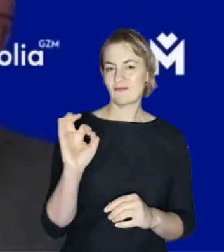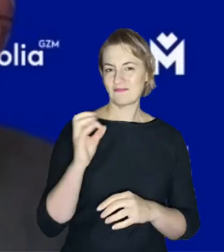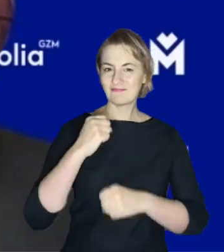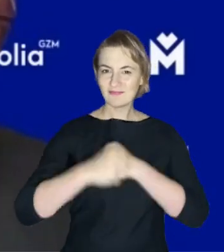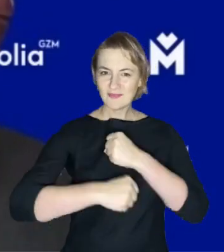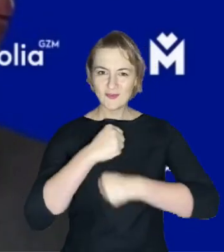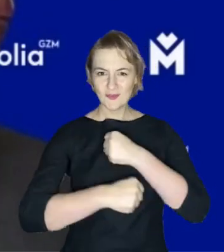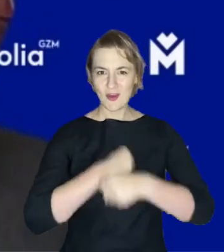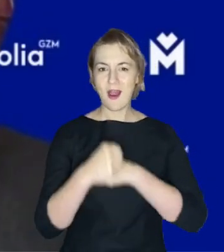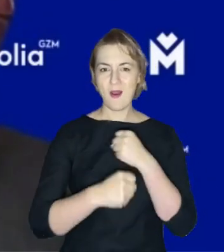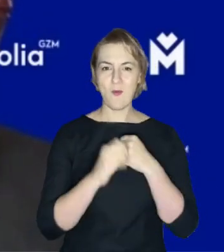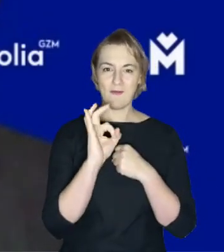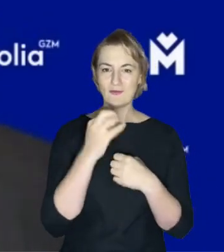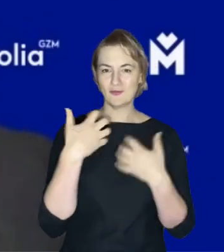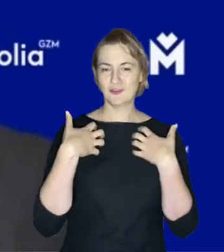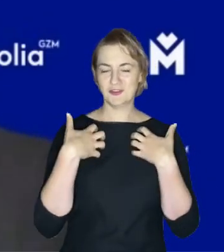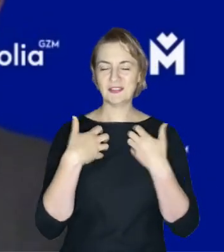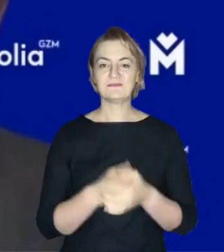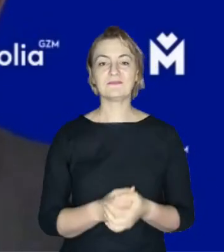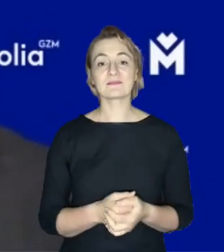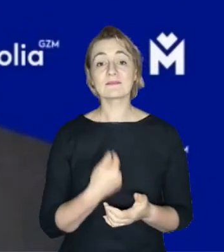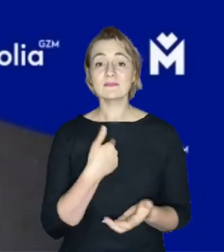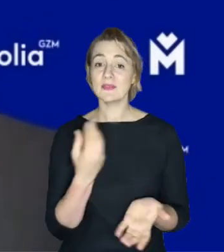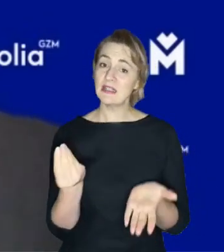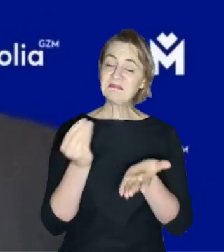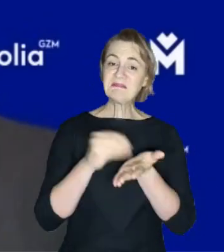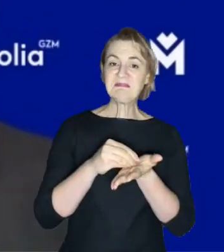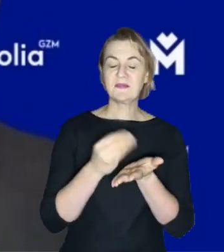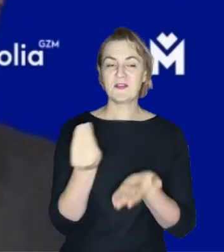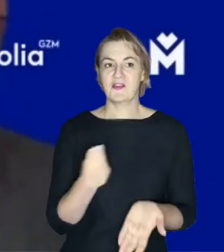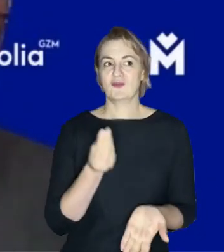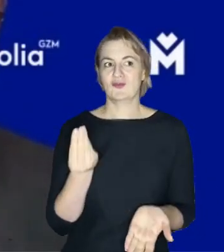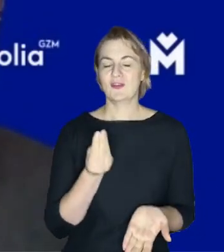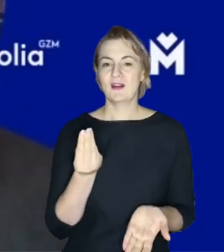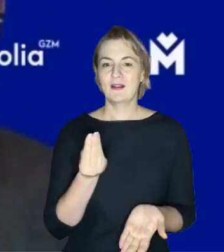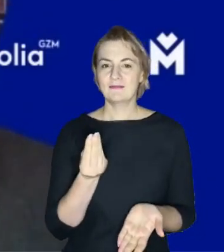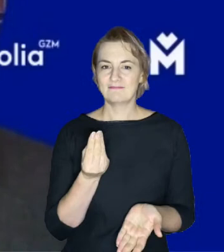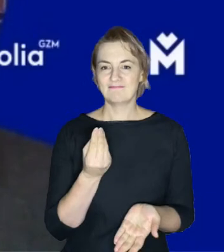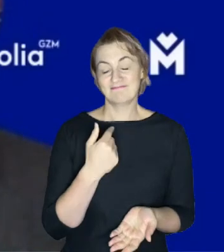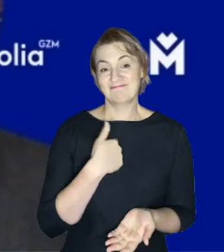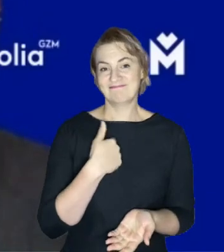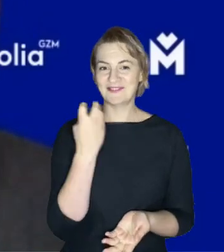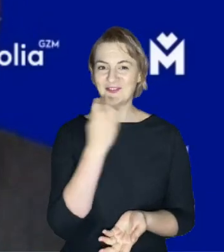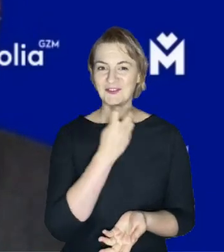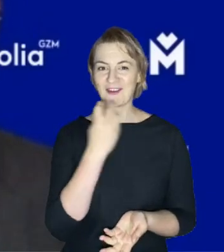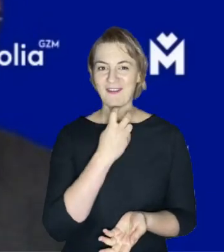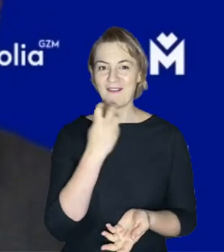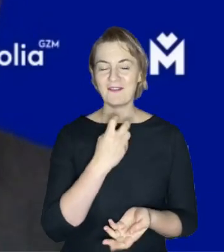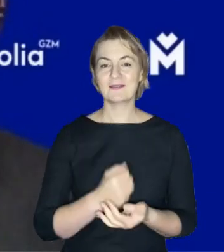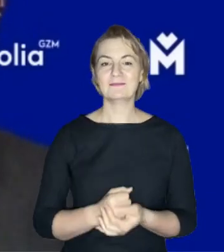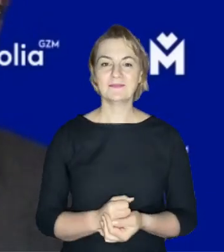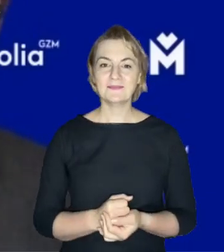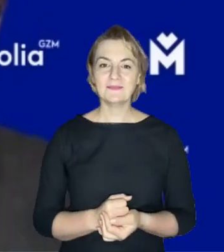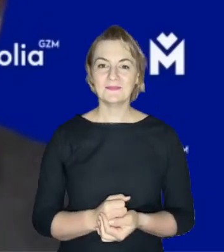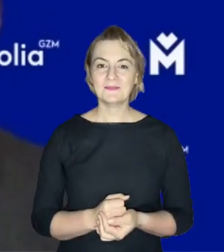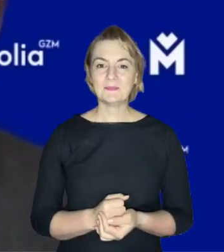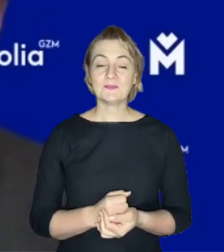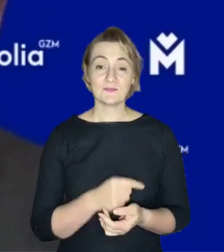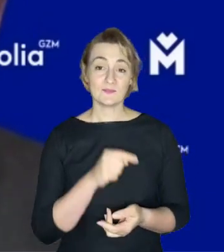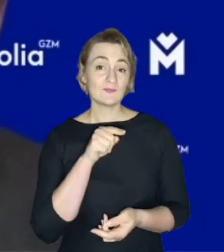zdziałał i działa w swoim życiu. Ja jeszcze dodam może z takich, wydaje się, interesujących dla nas wszystkich rzeczy. Pan